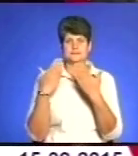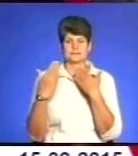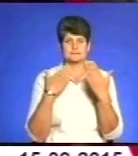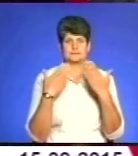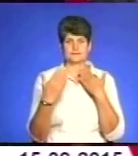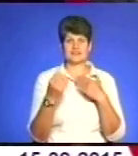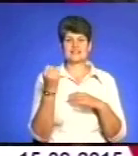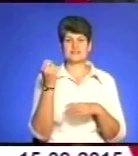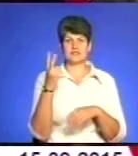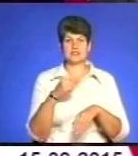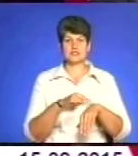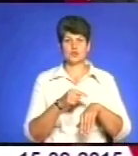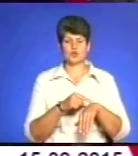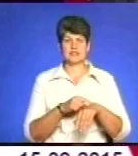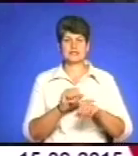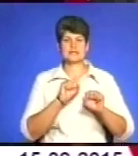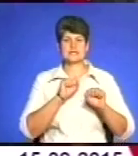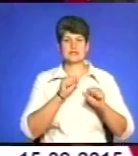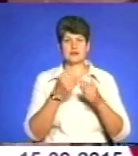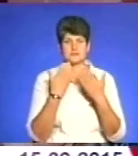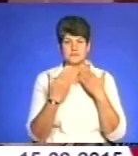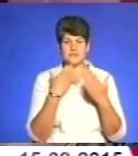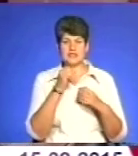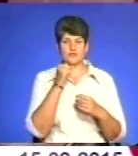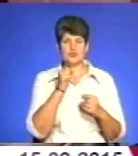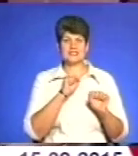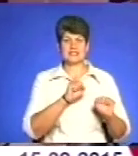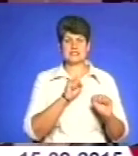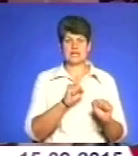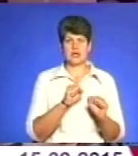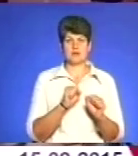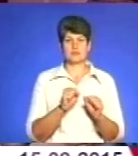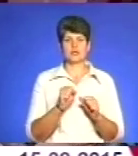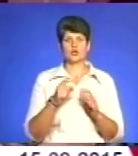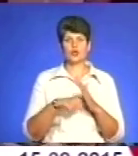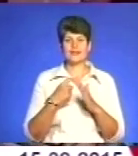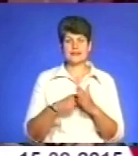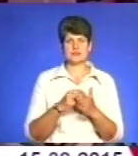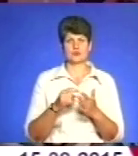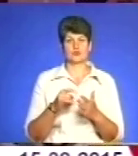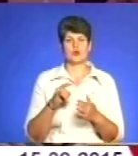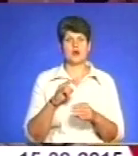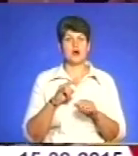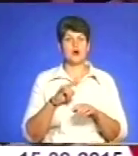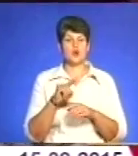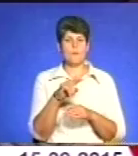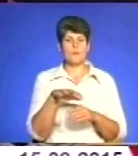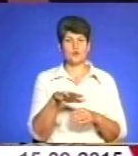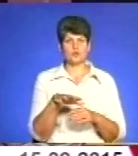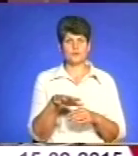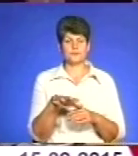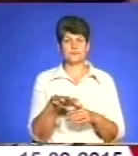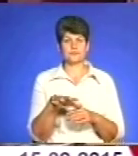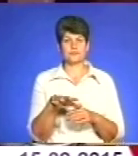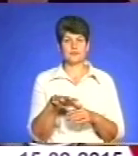годин інтерв'ю із захисниками Донецького аеропорту. Я написал о всем, что я видел в аэропорту, в своих статьях в «Лос-Анджелес